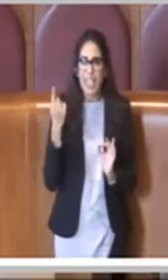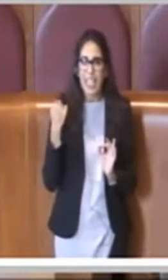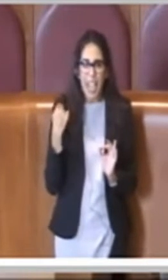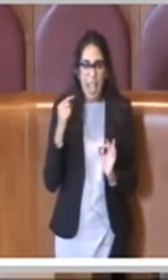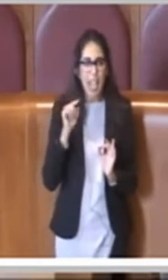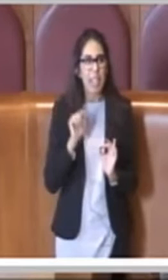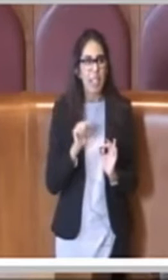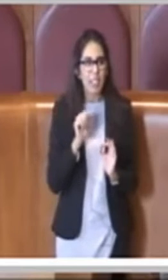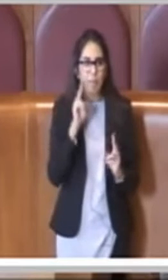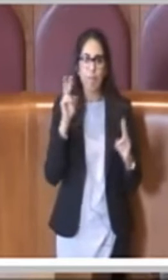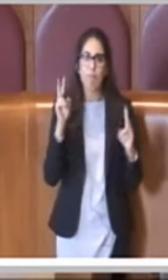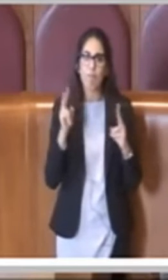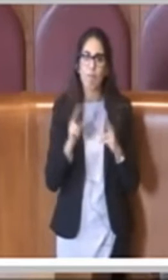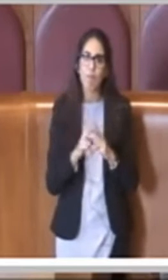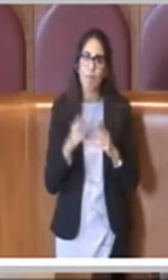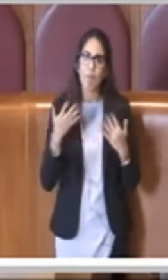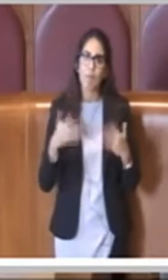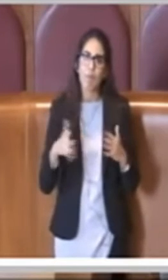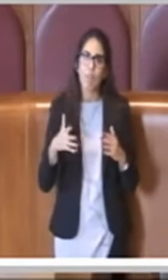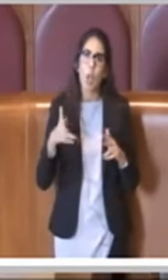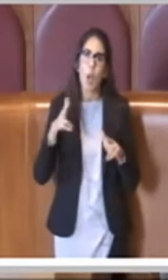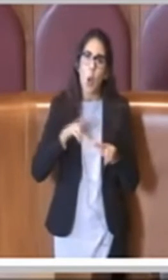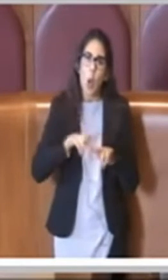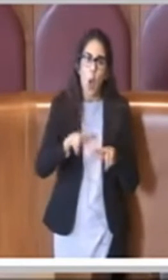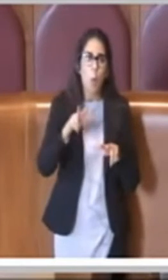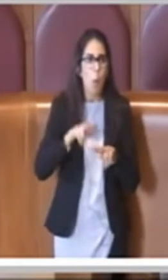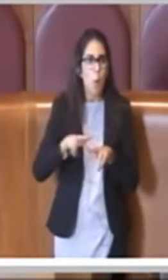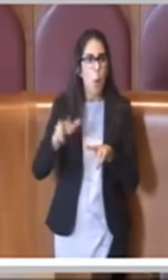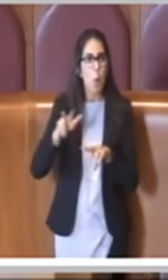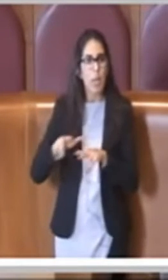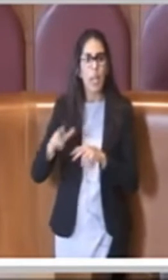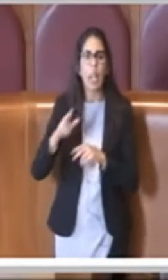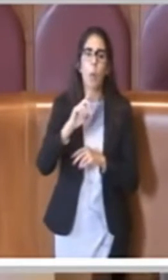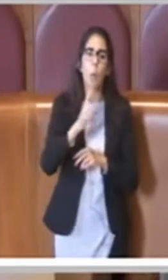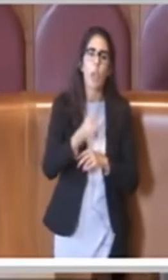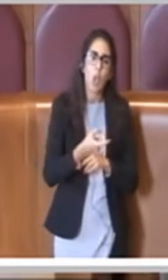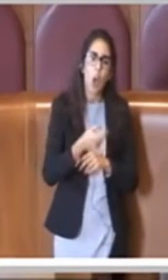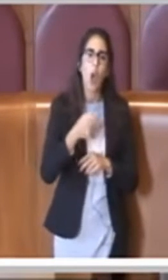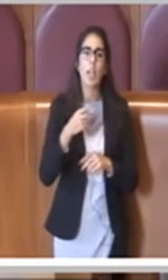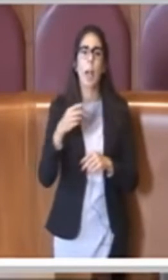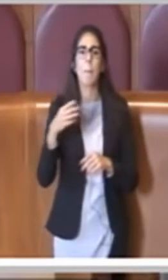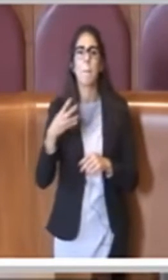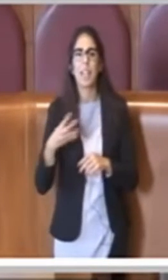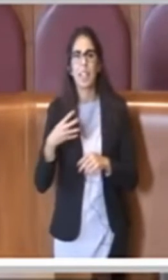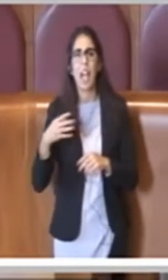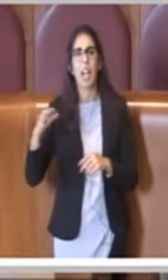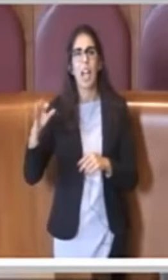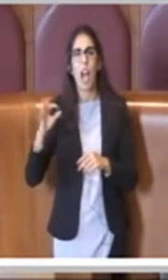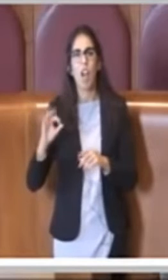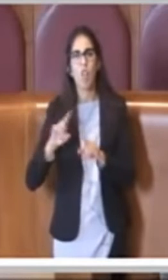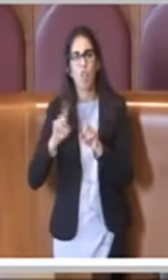incontrato i comuni di Guidonia, Mentana, Fontenuova.